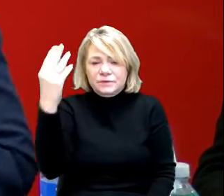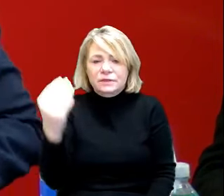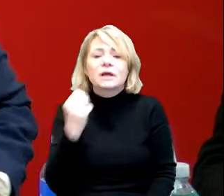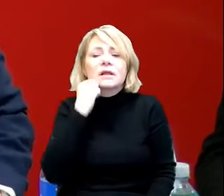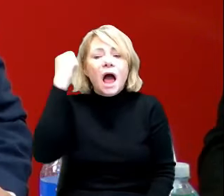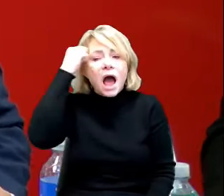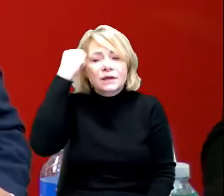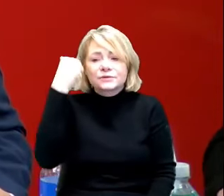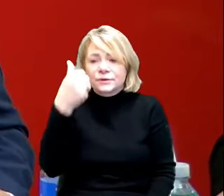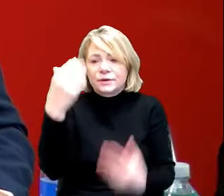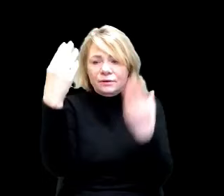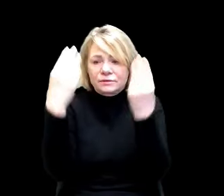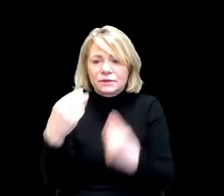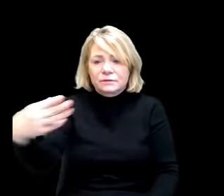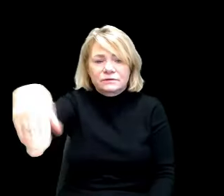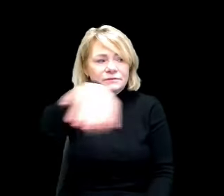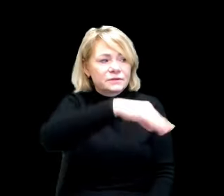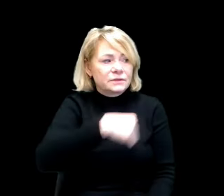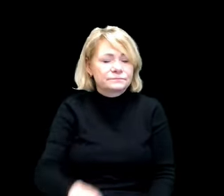visiem